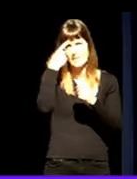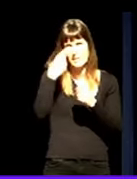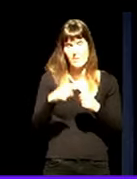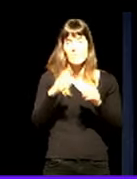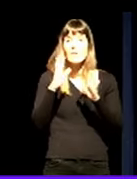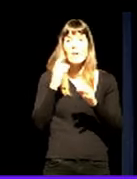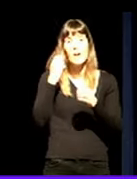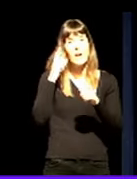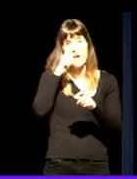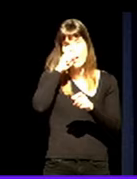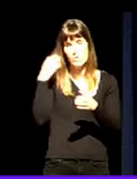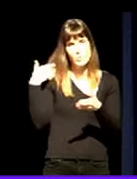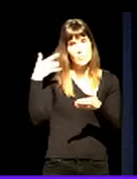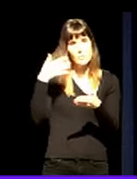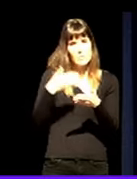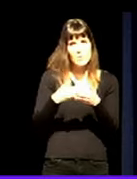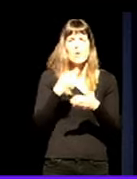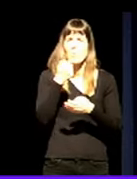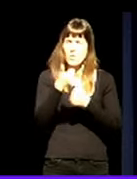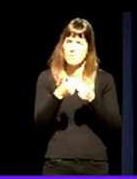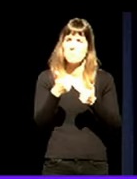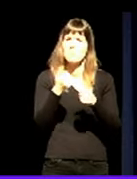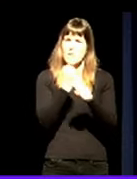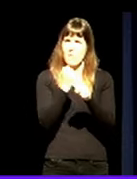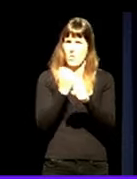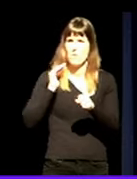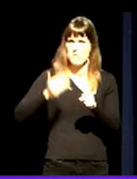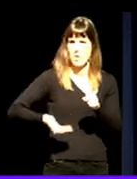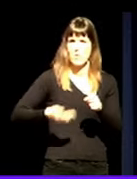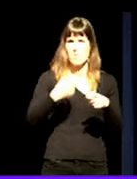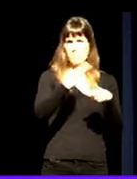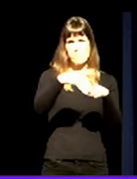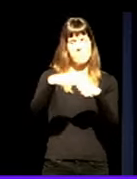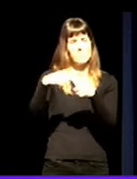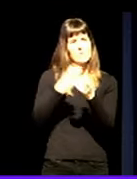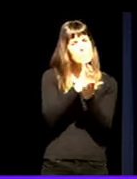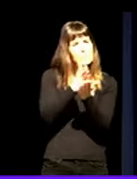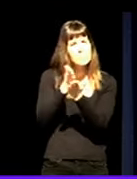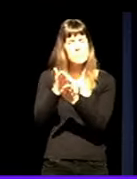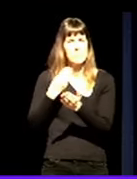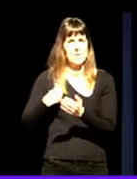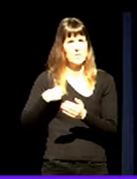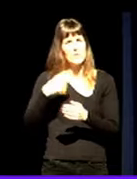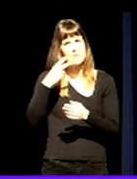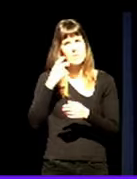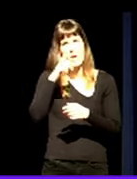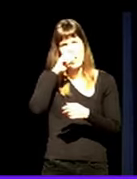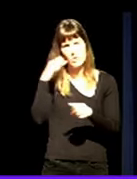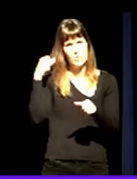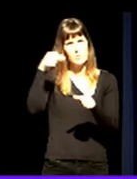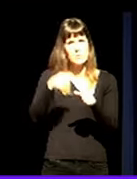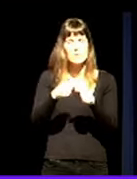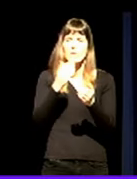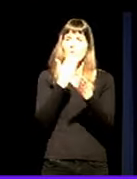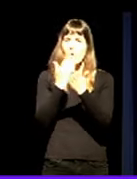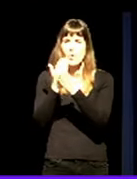lan oparo egin dugu horretan. Ulteak garamatzagun ikastetxetan hemen